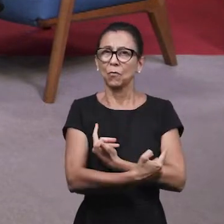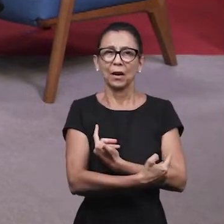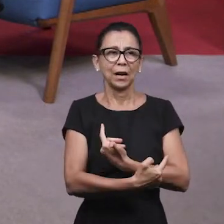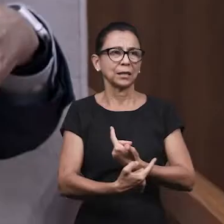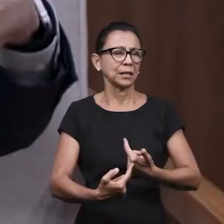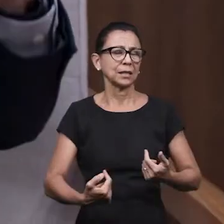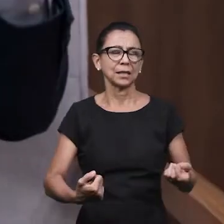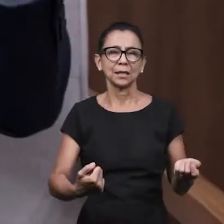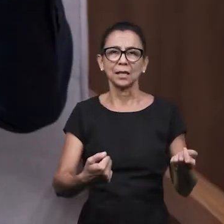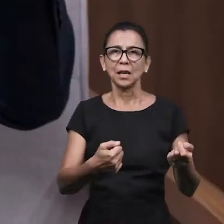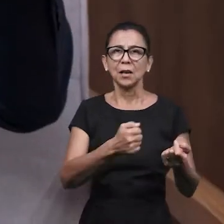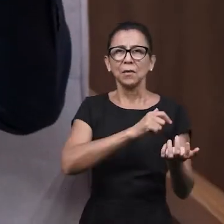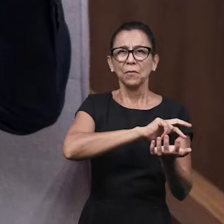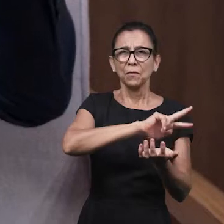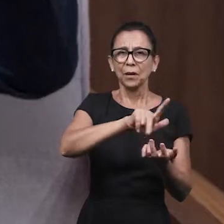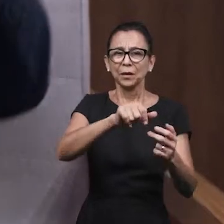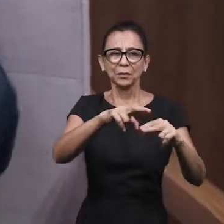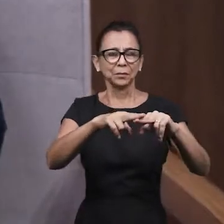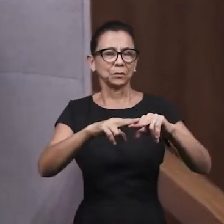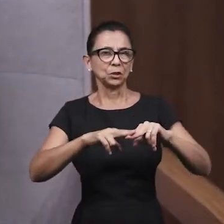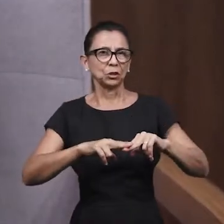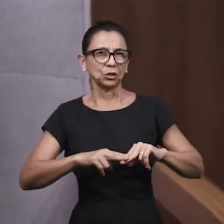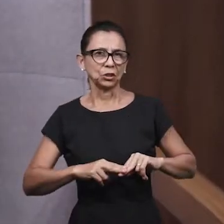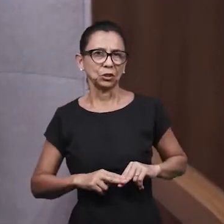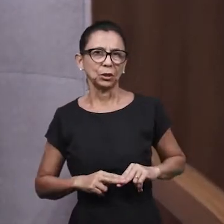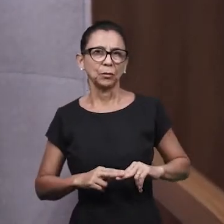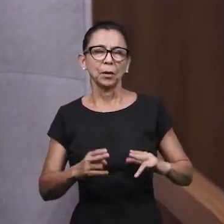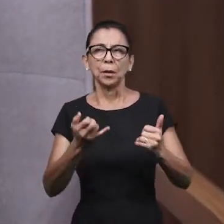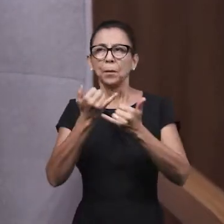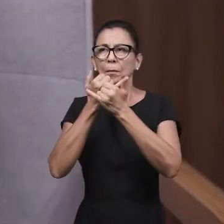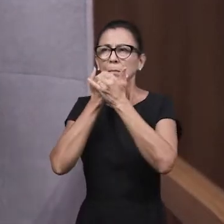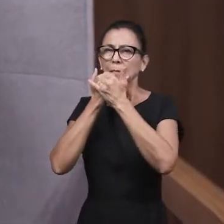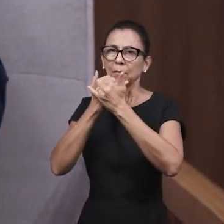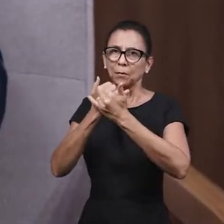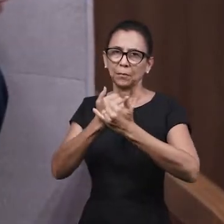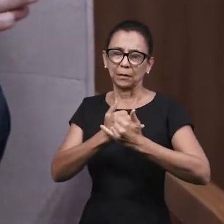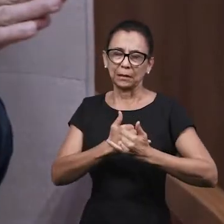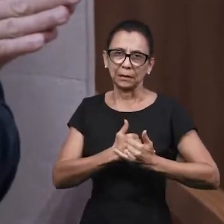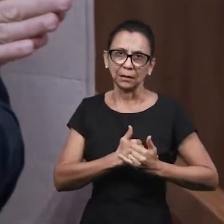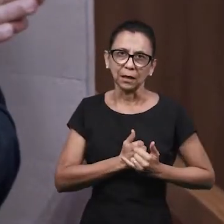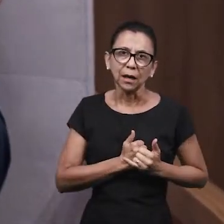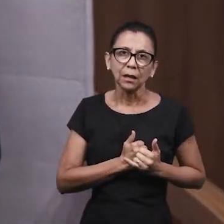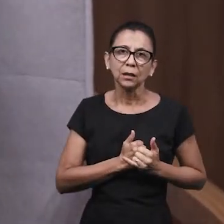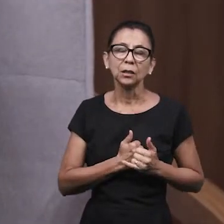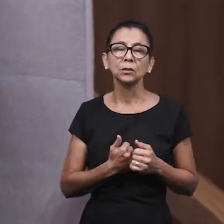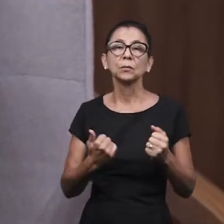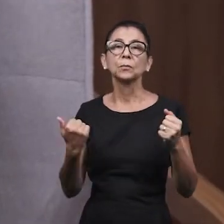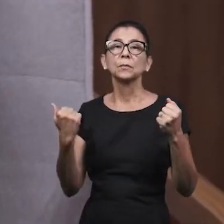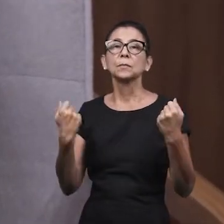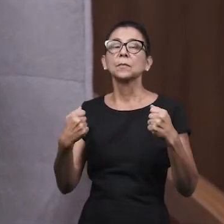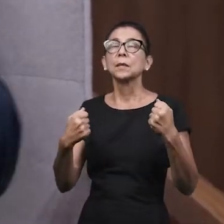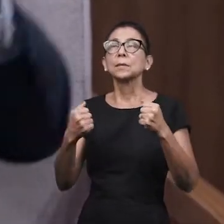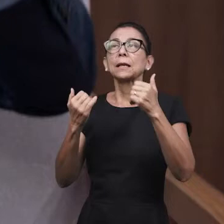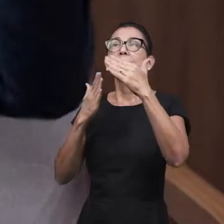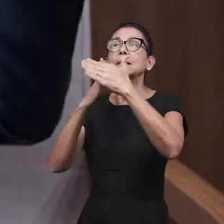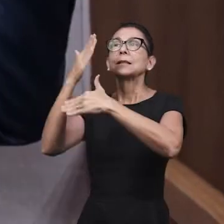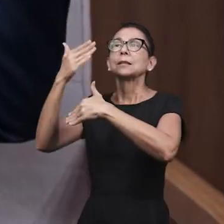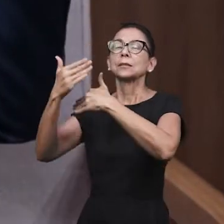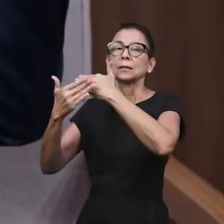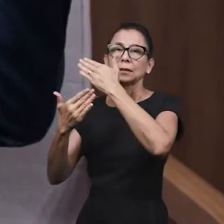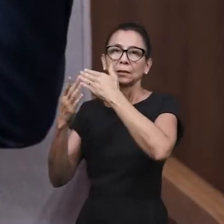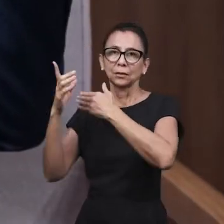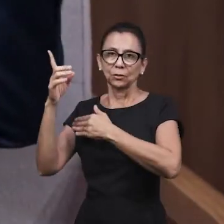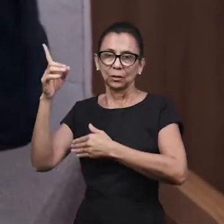Des animaux étaient amenés au sacrifice. Mais avec Jésus, cela s'est